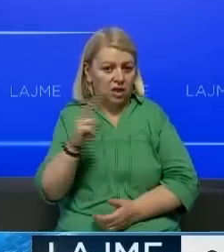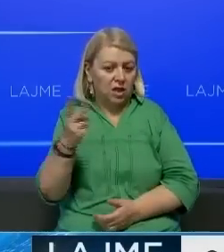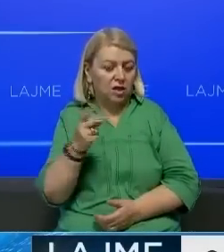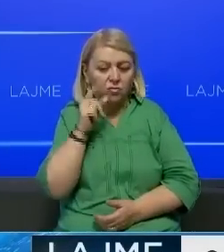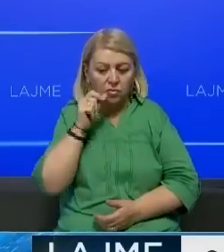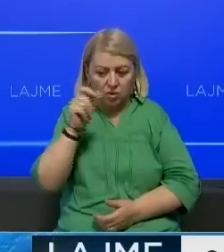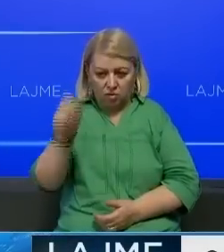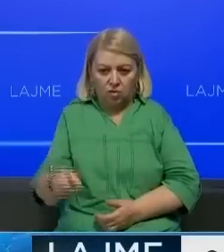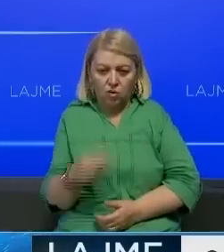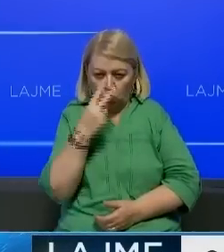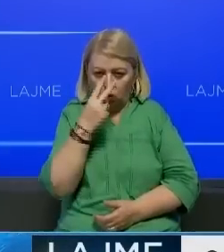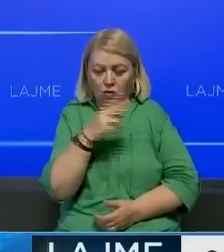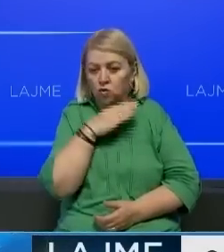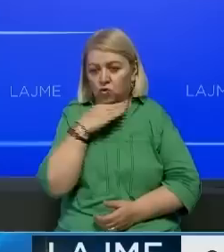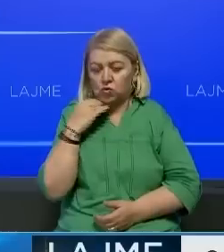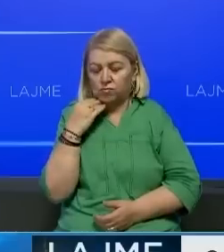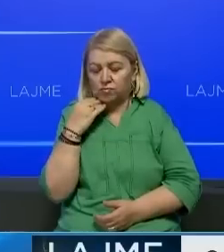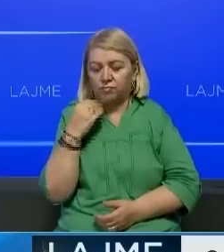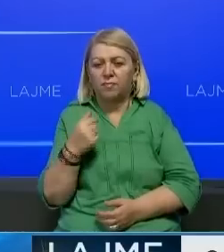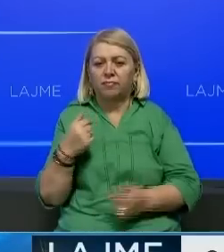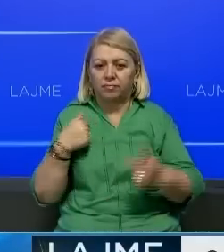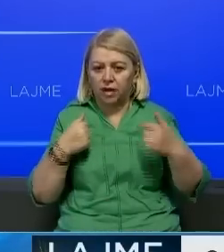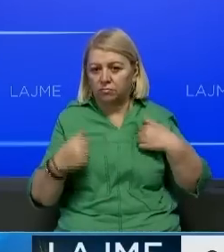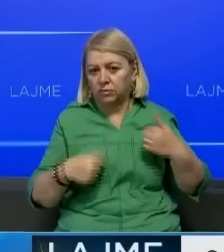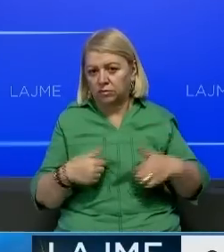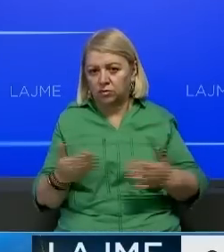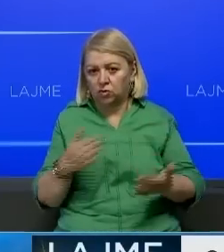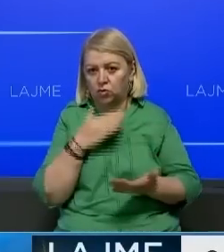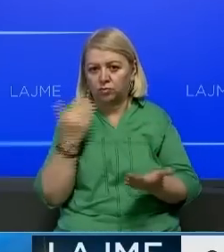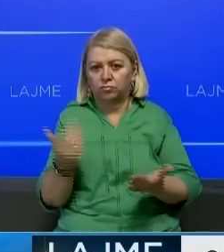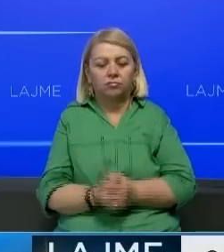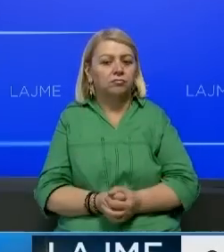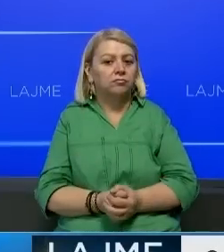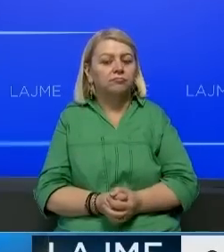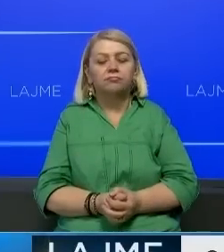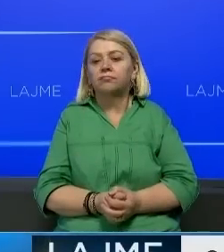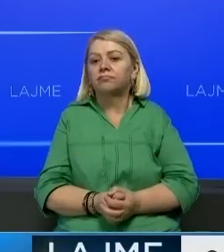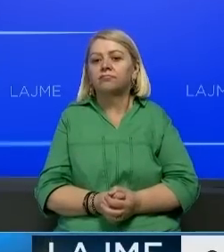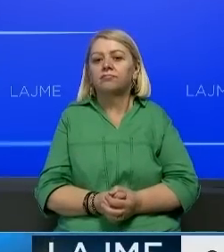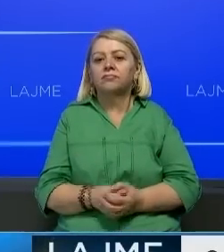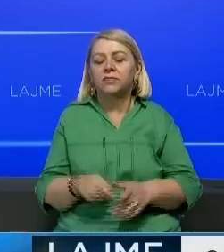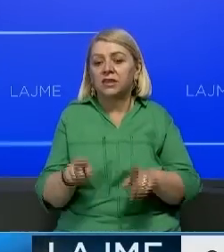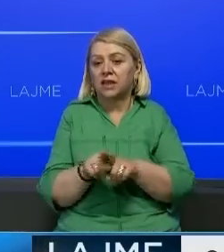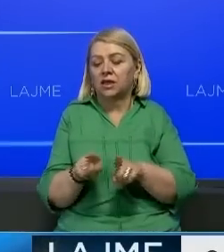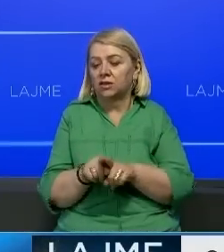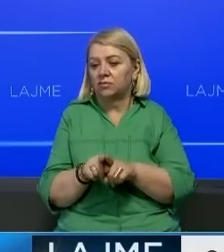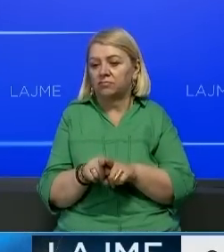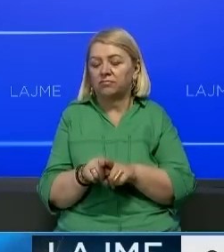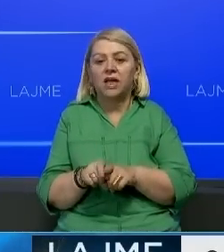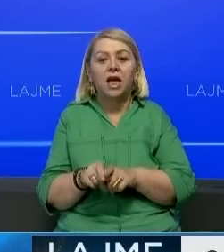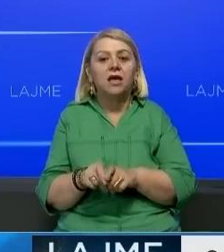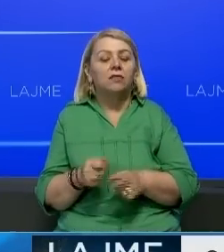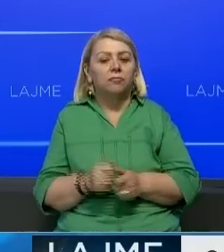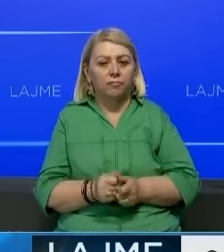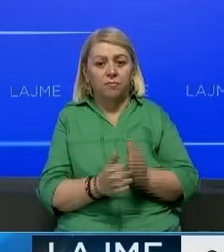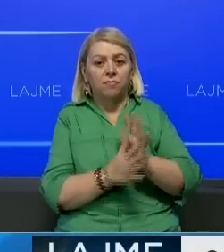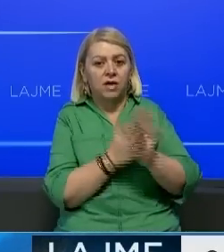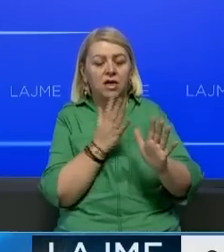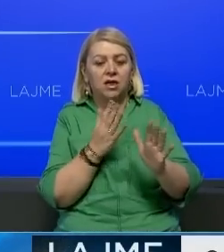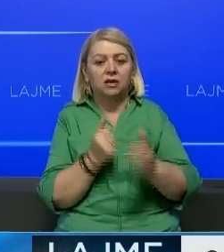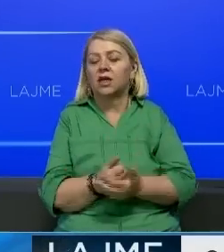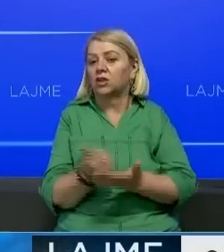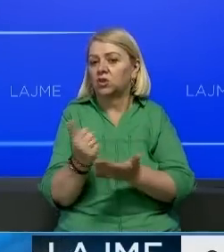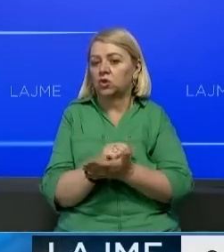tha se kishte parë shumë njerëz në tokë me plag në kokë. Parada vjetore e krenarisë në Oslo do të mbahet të shtunën, por është anuluar